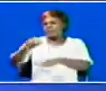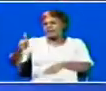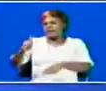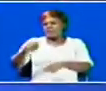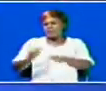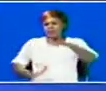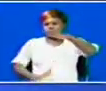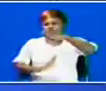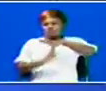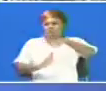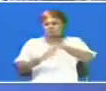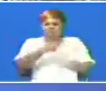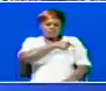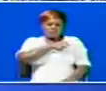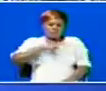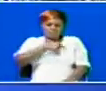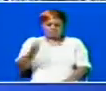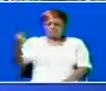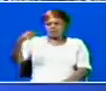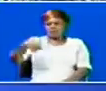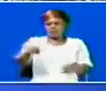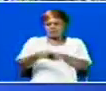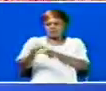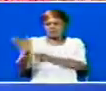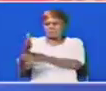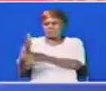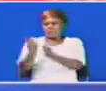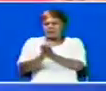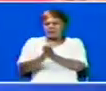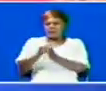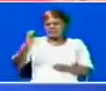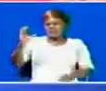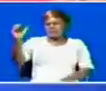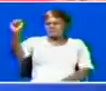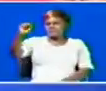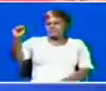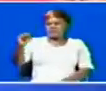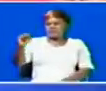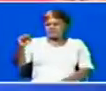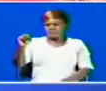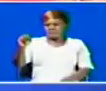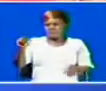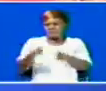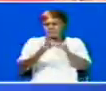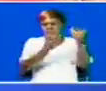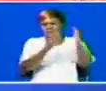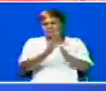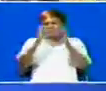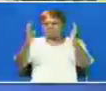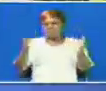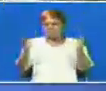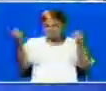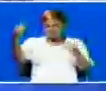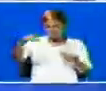wa ngazi za juu katika serikali zao, wakiwemo mabalozi na mawaziri wa mambo ya nje. Na licha ya kutarajiwa pakubwa kwamba